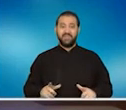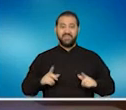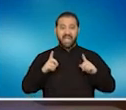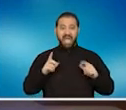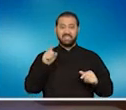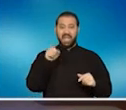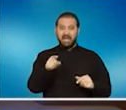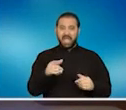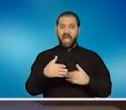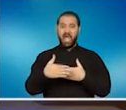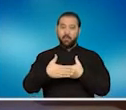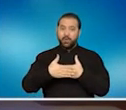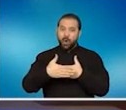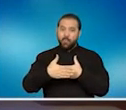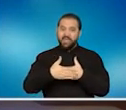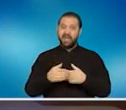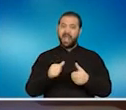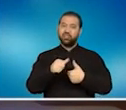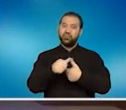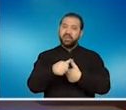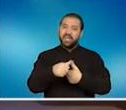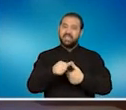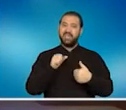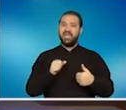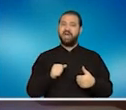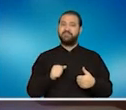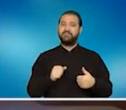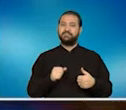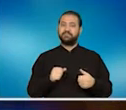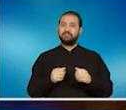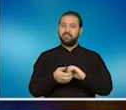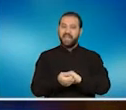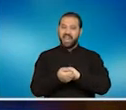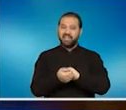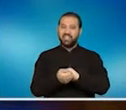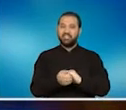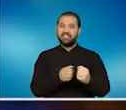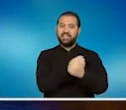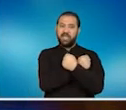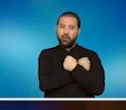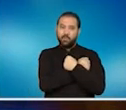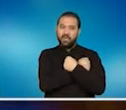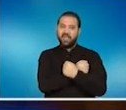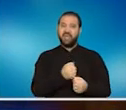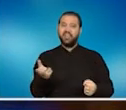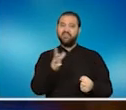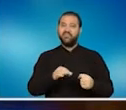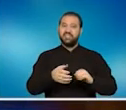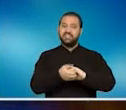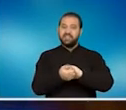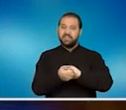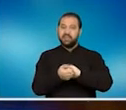directă, apropierea și prietenia și relația aceasta de iubire, aveți-vă